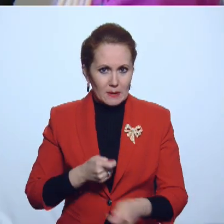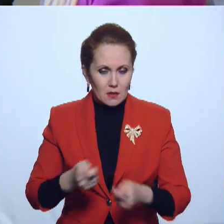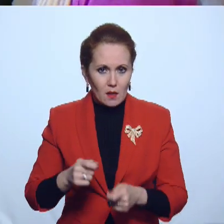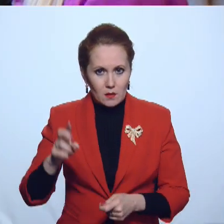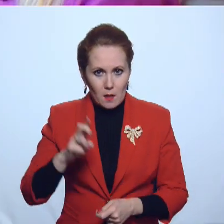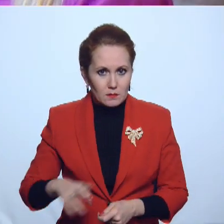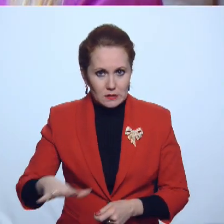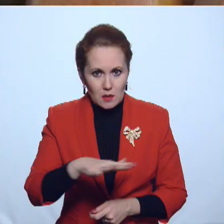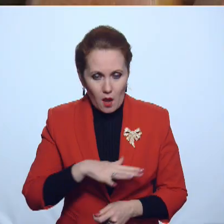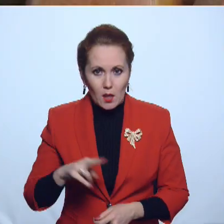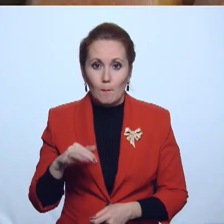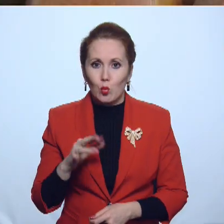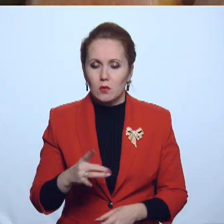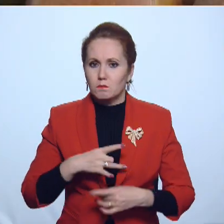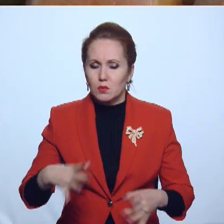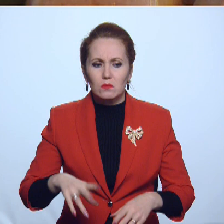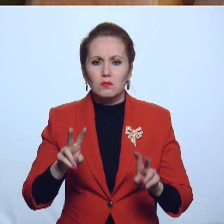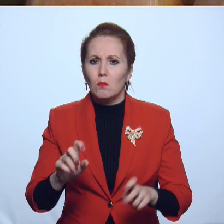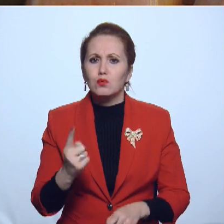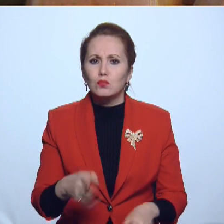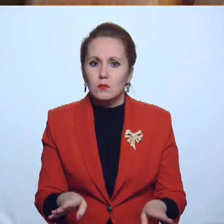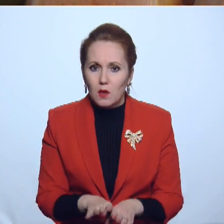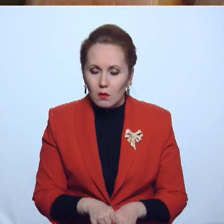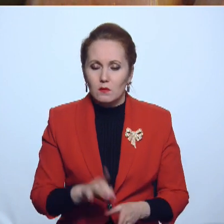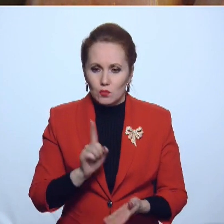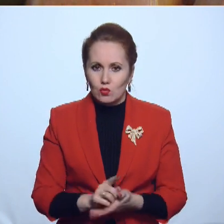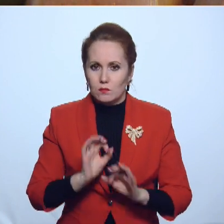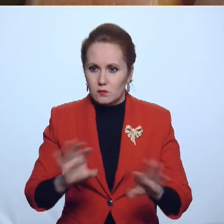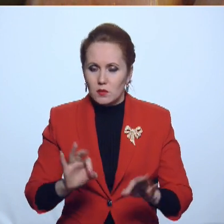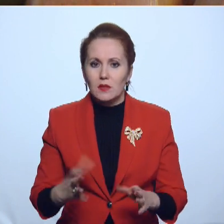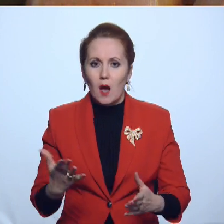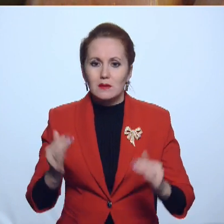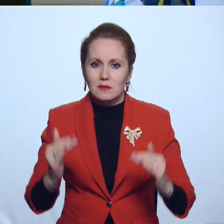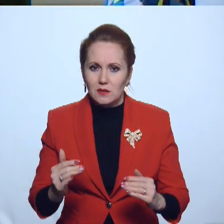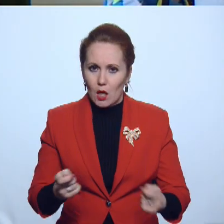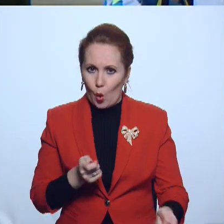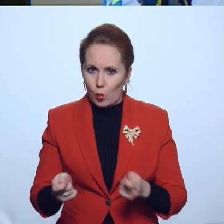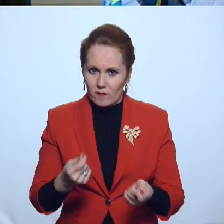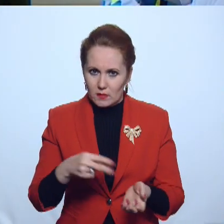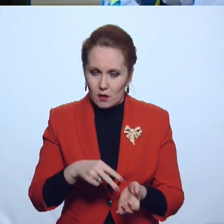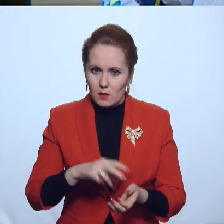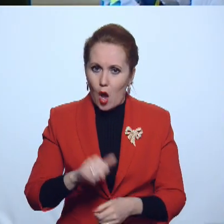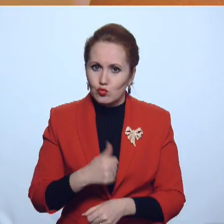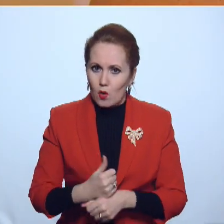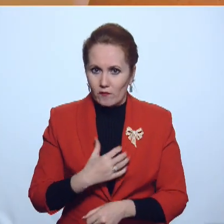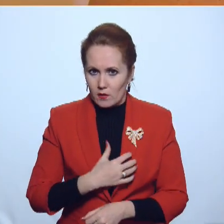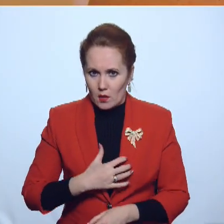Владимира Путина в понедельник правительство должно назвать способы сдерживания и регулирования цен на основные продукты